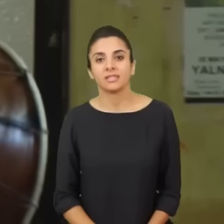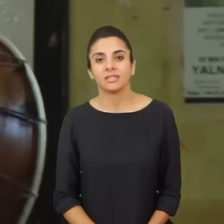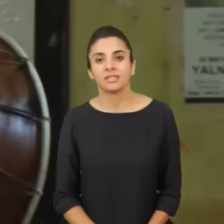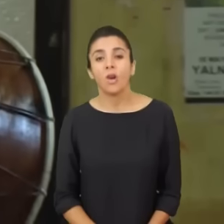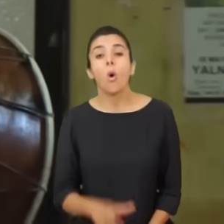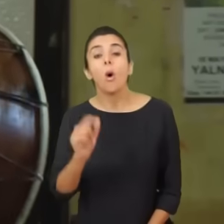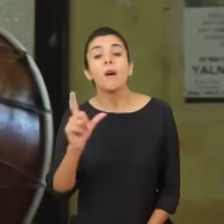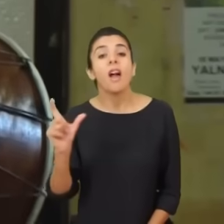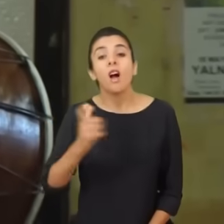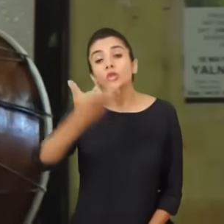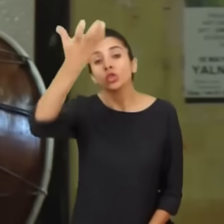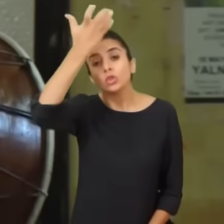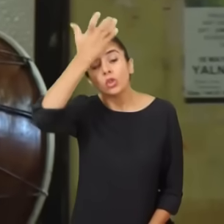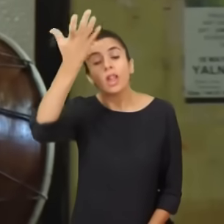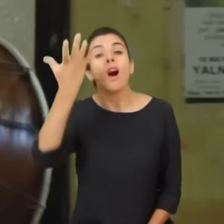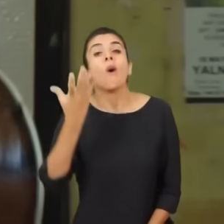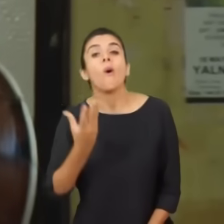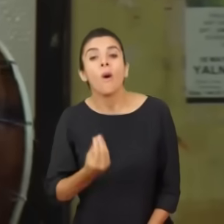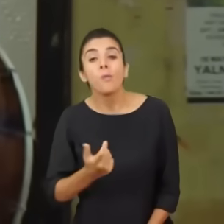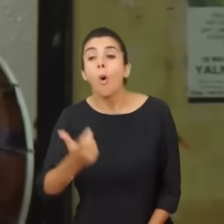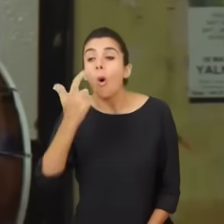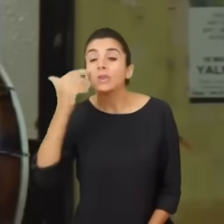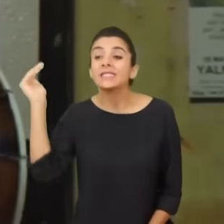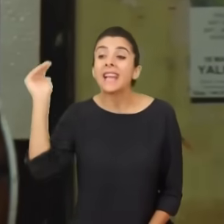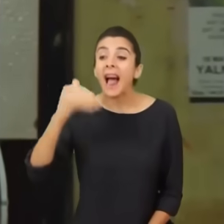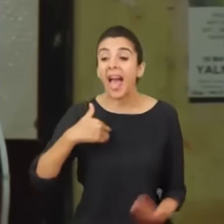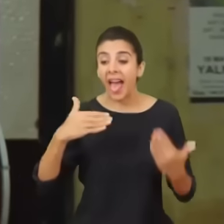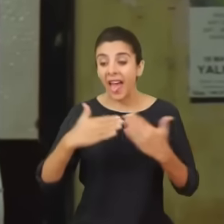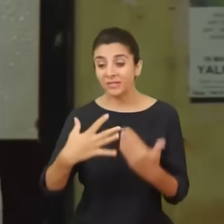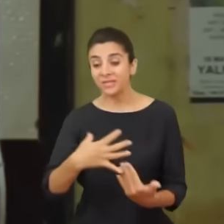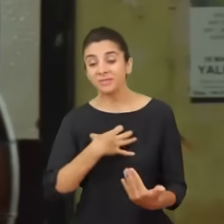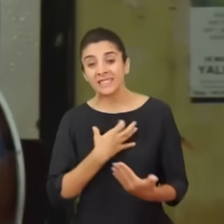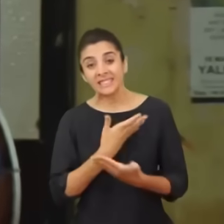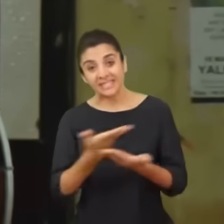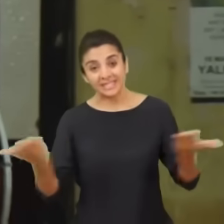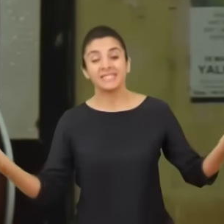O bir ayın sultanı, hoş geldin evimize.